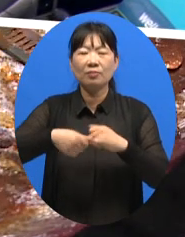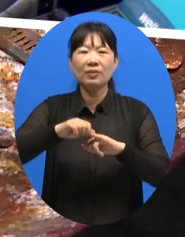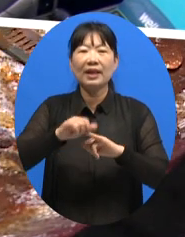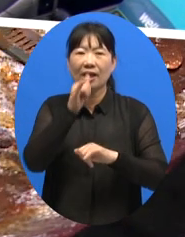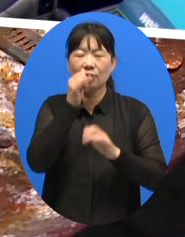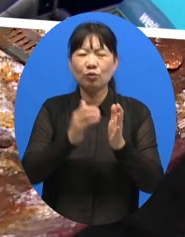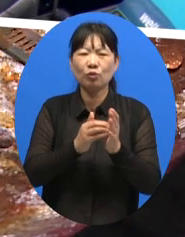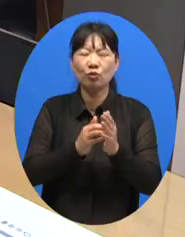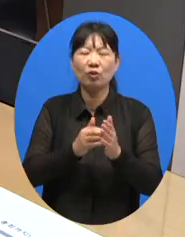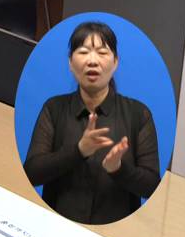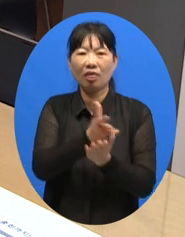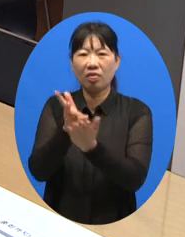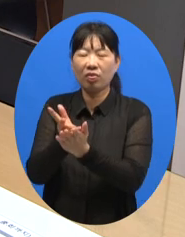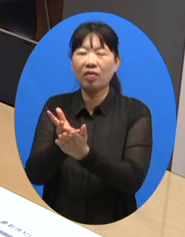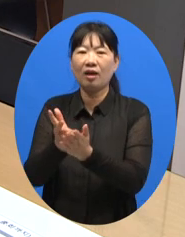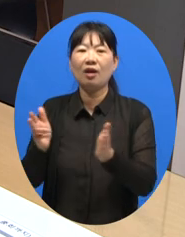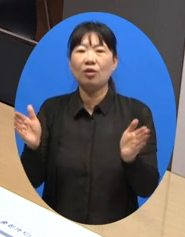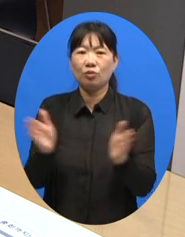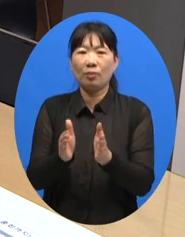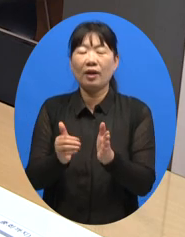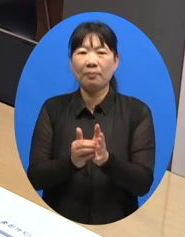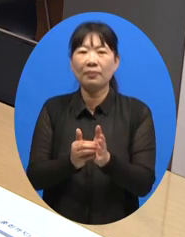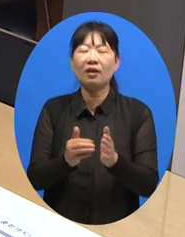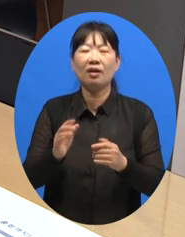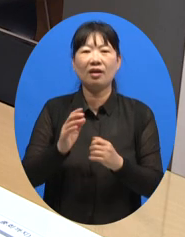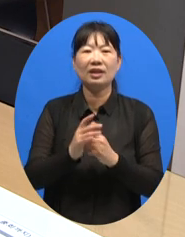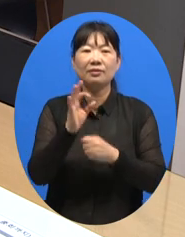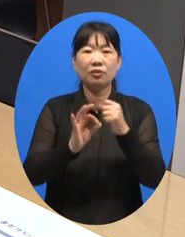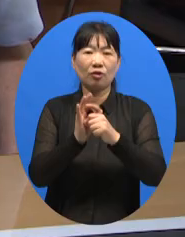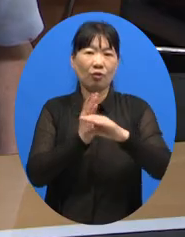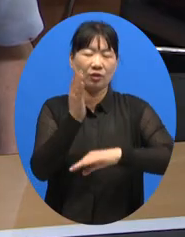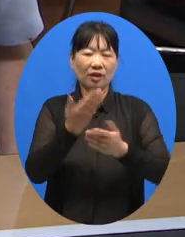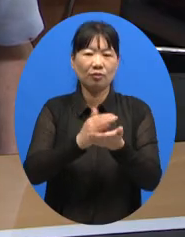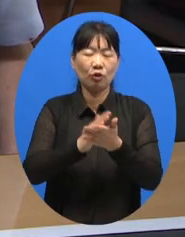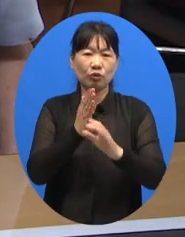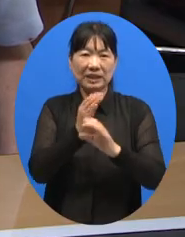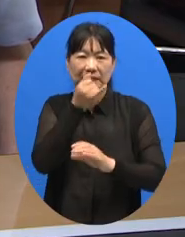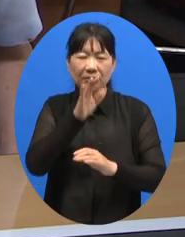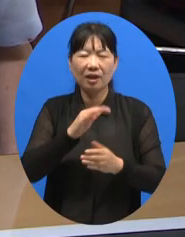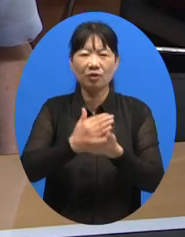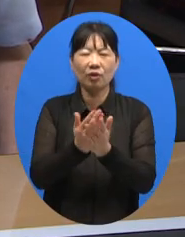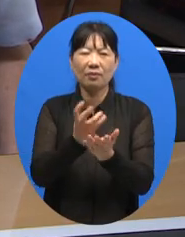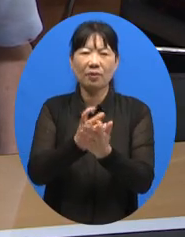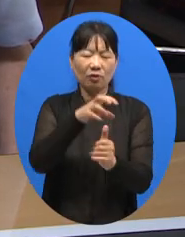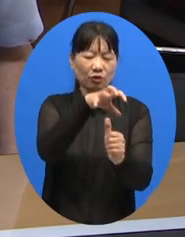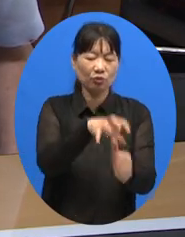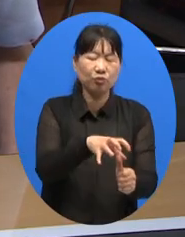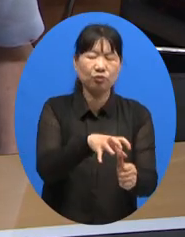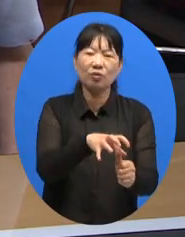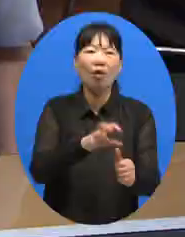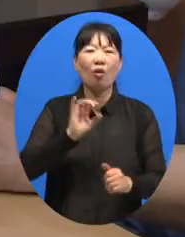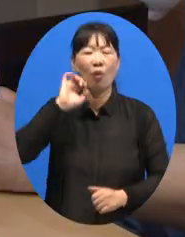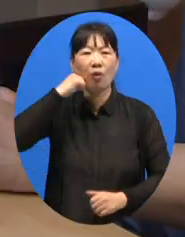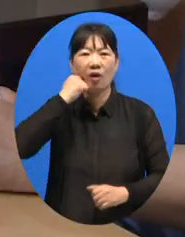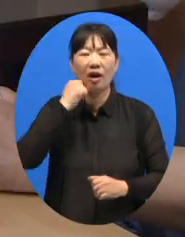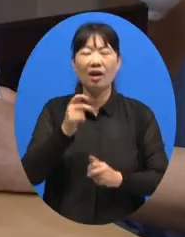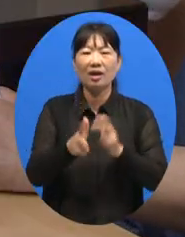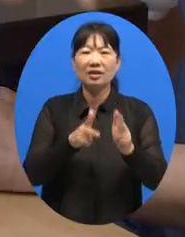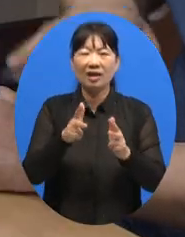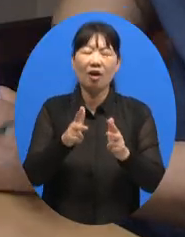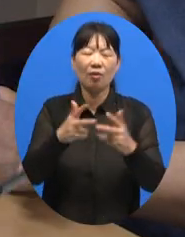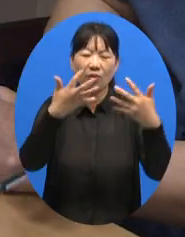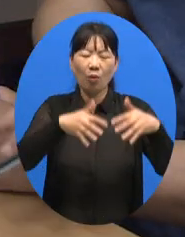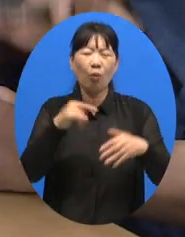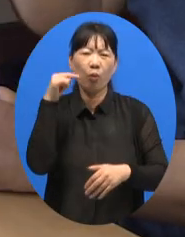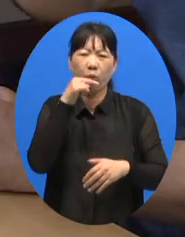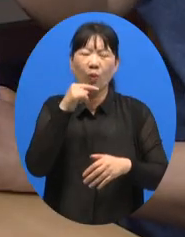턱없이 부족합니다. 때문에 10년 넘게 리모델링을 추진하고 있는데 각종 규제에 발목이 잡히고 사업 요건이 까다로워